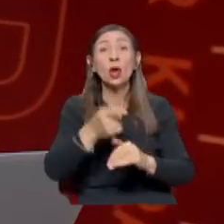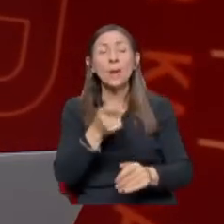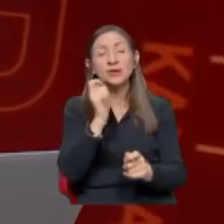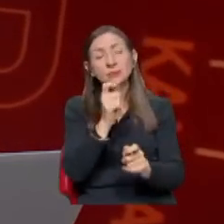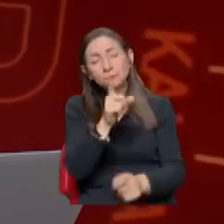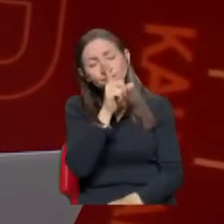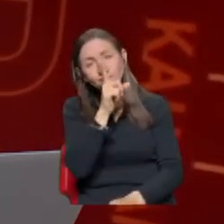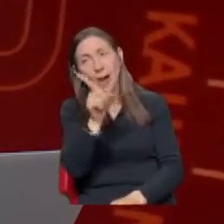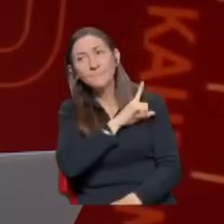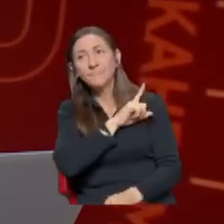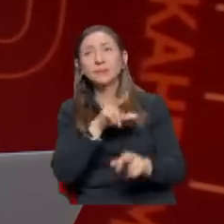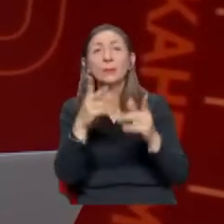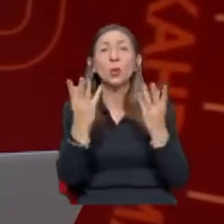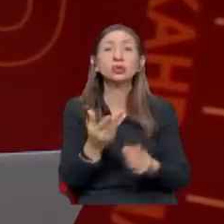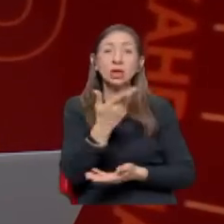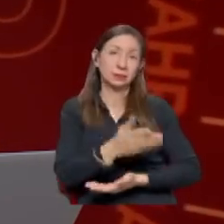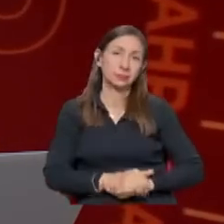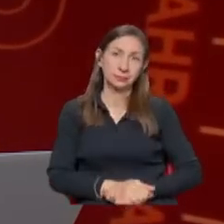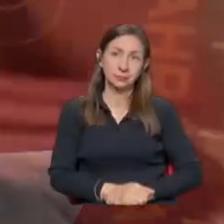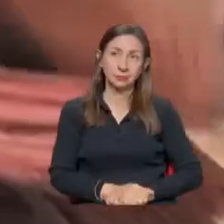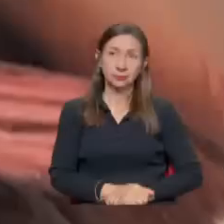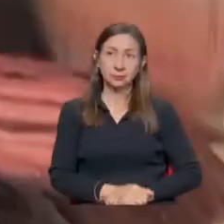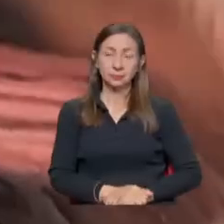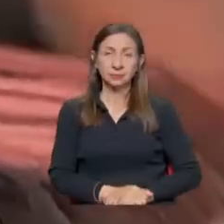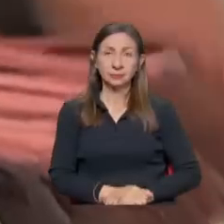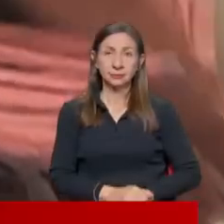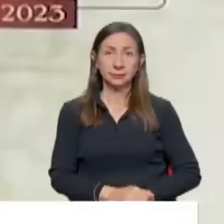mahkum kalacaklar gibi görünüyor.